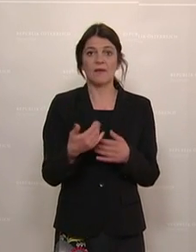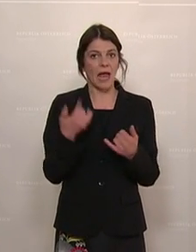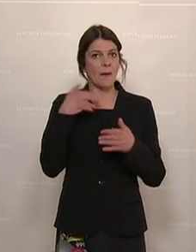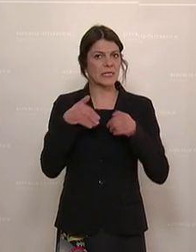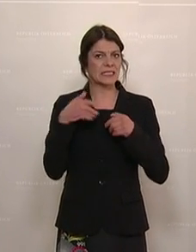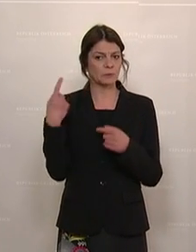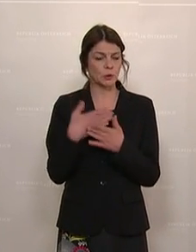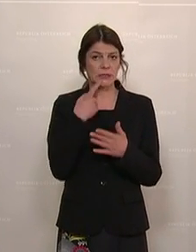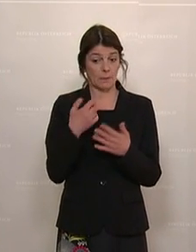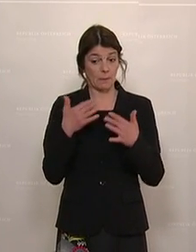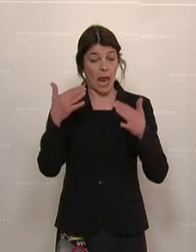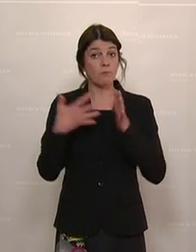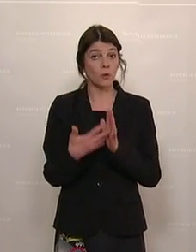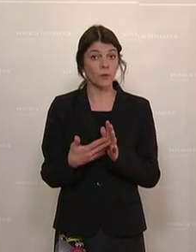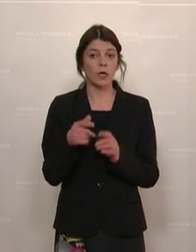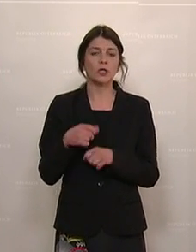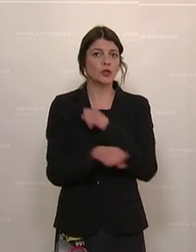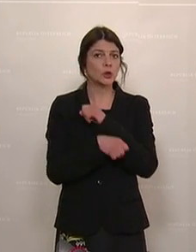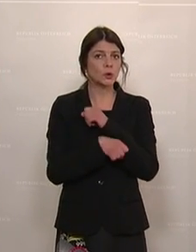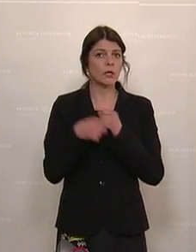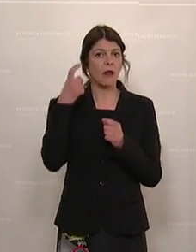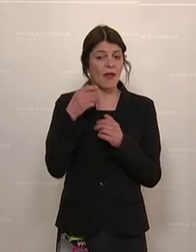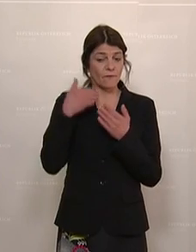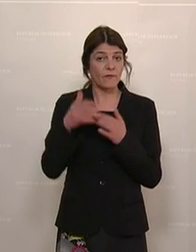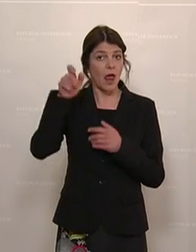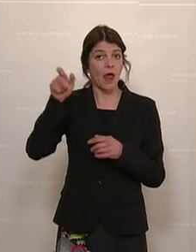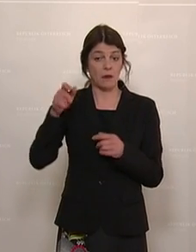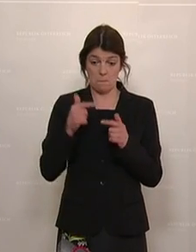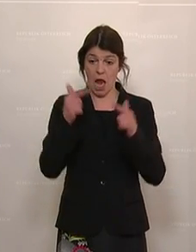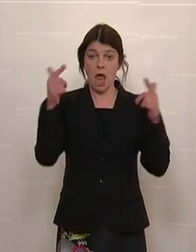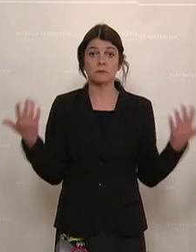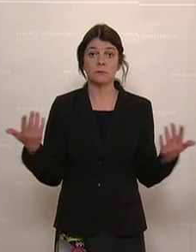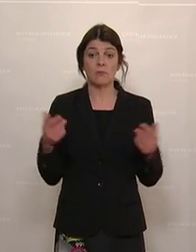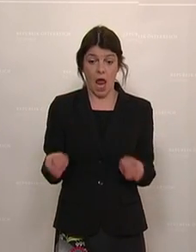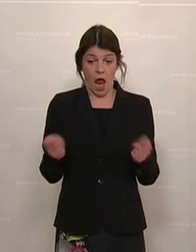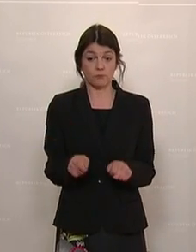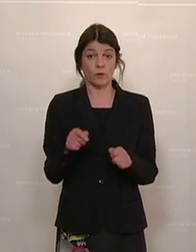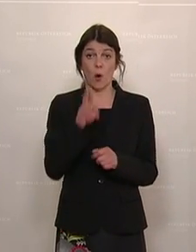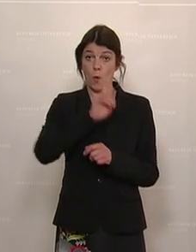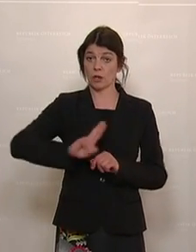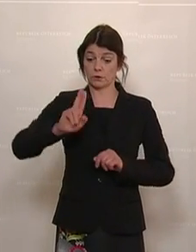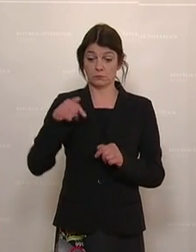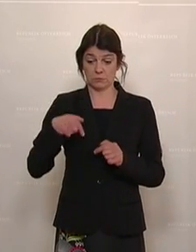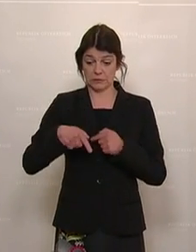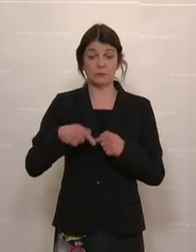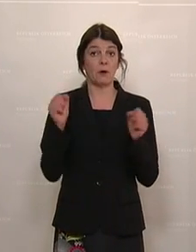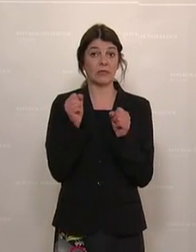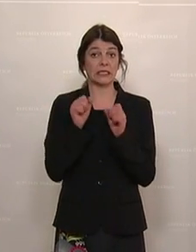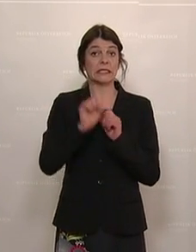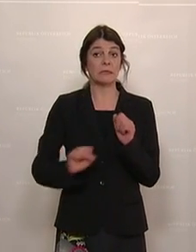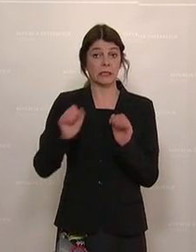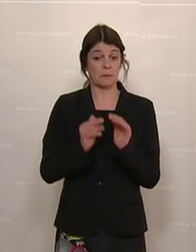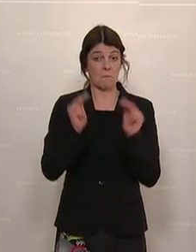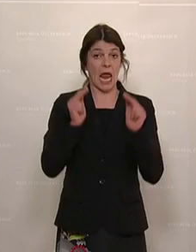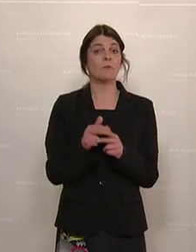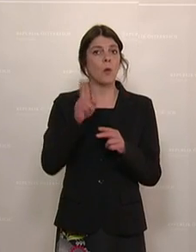gesagt, gestiegen. Die Studienanfänger, die Anzahl, gestiegen. Die Abschlüsse an Universitäten sind in diesem Wintersemester